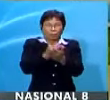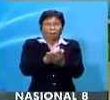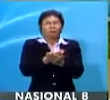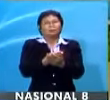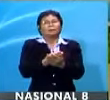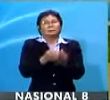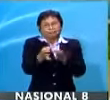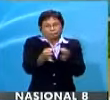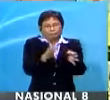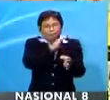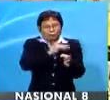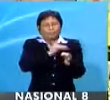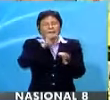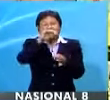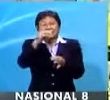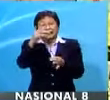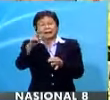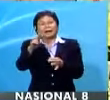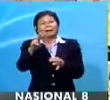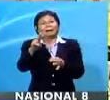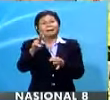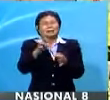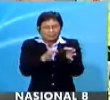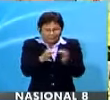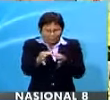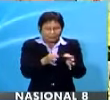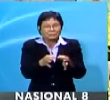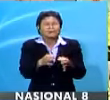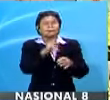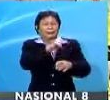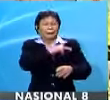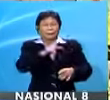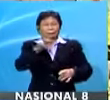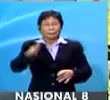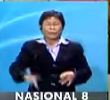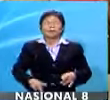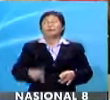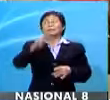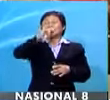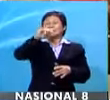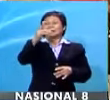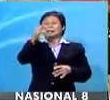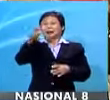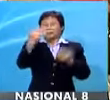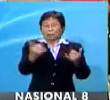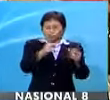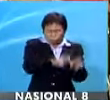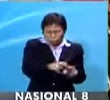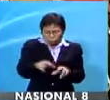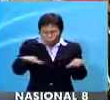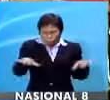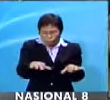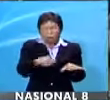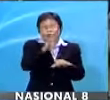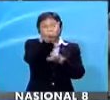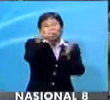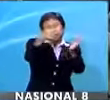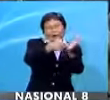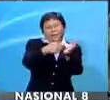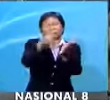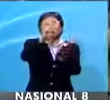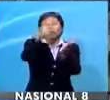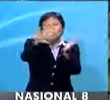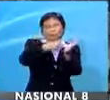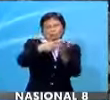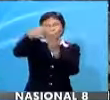demikian jelas menteri kerja Raya Datuk Seri Fadilah yusof Kementerian kerja Raya juga sedang dalam perancangan untuk melaksanakan dua lagi projek